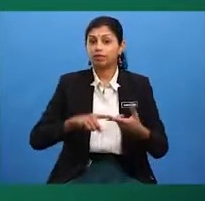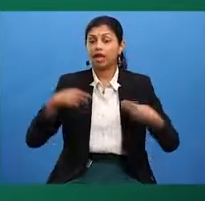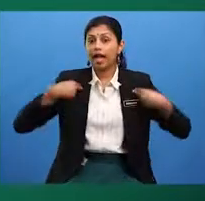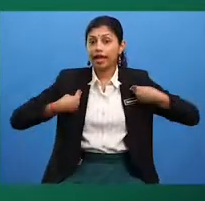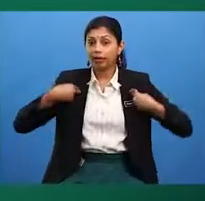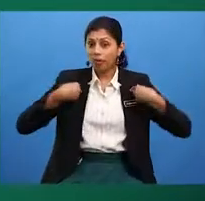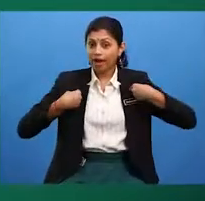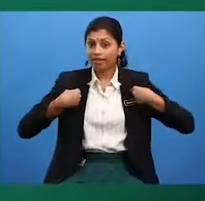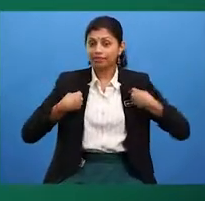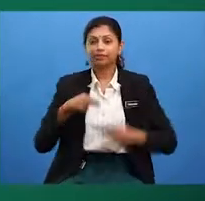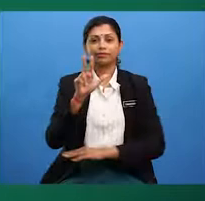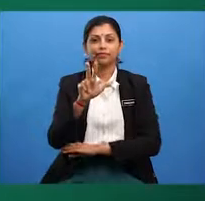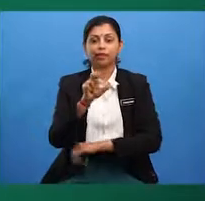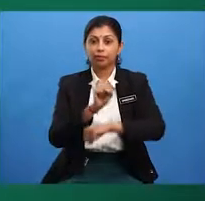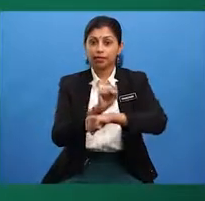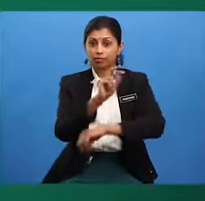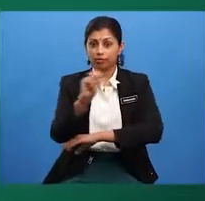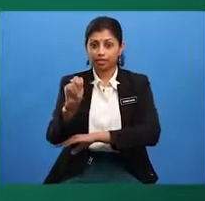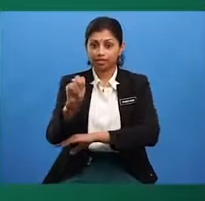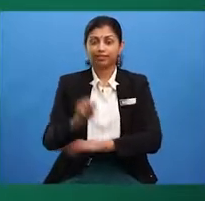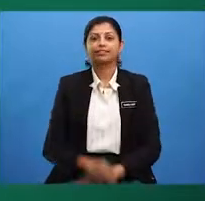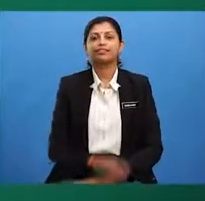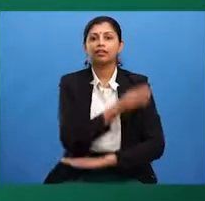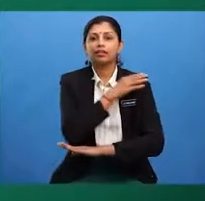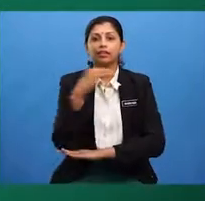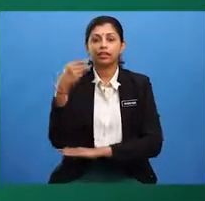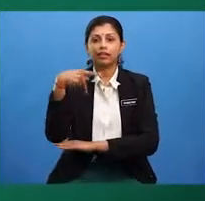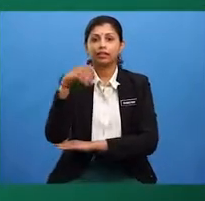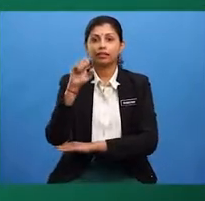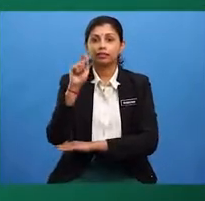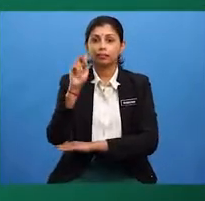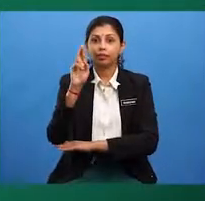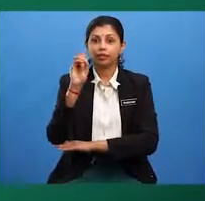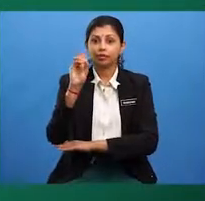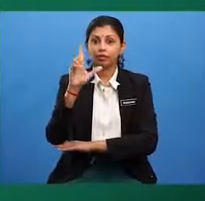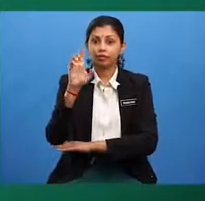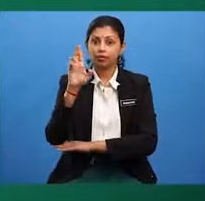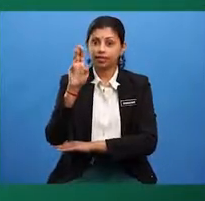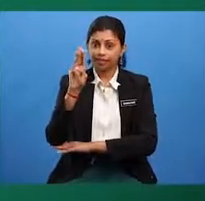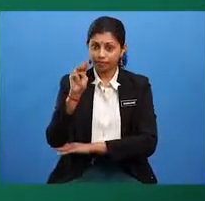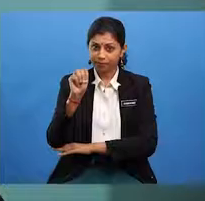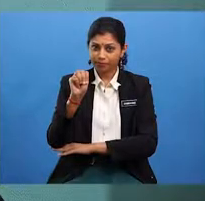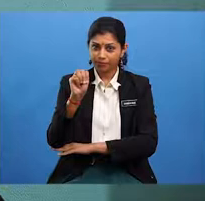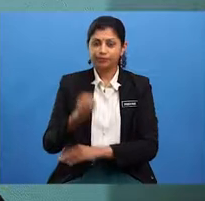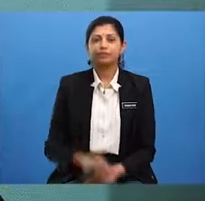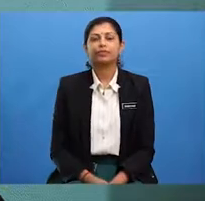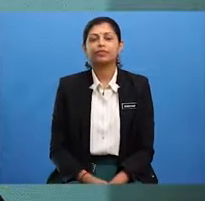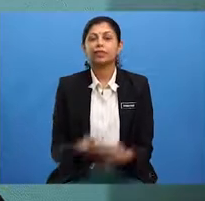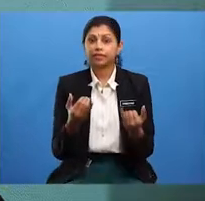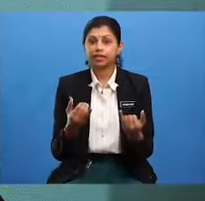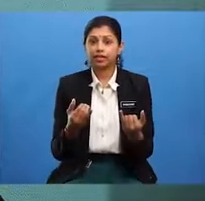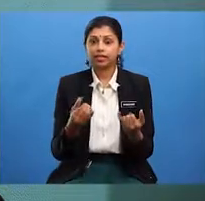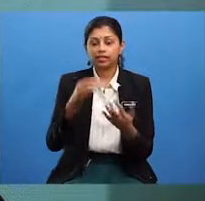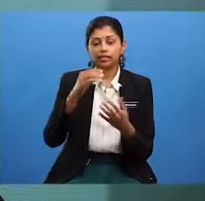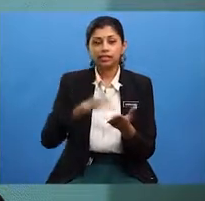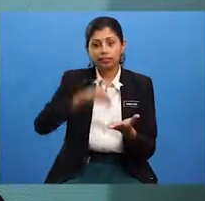haiwan, batuan dan petroleum. Mari cikgu perincikan setiap